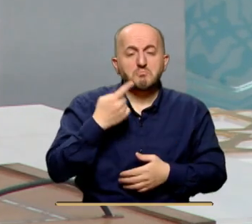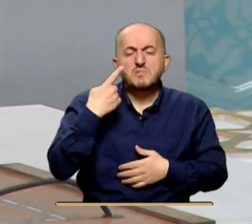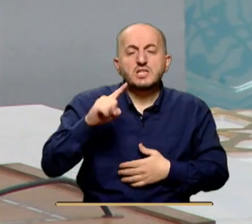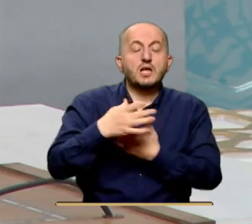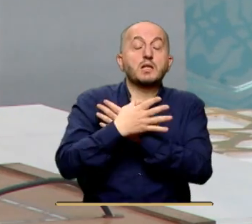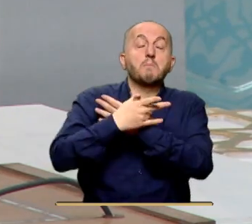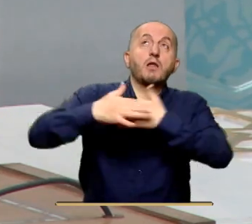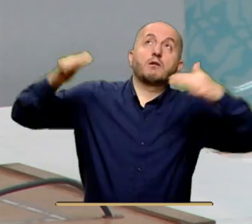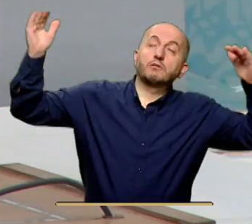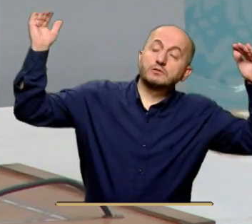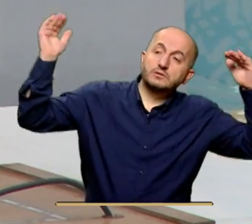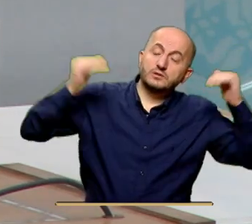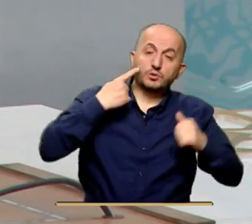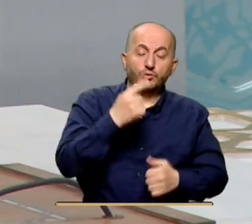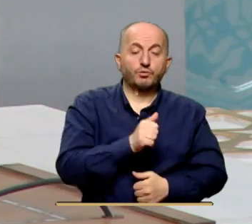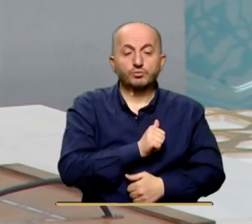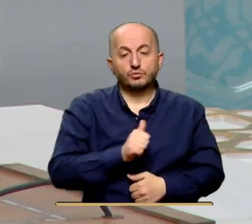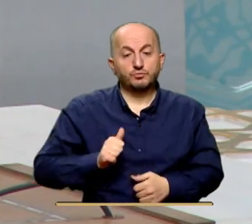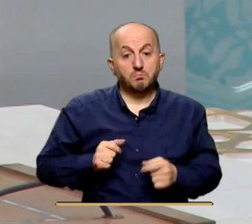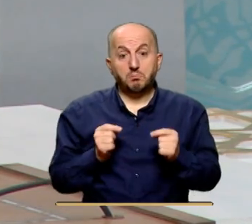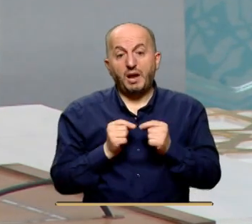görüyoruz Bedir'e.